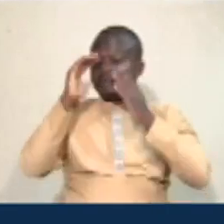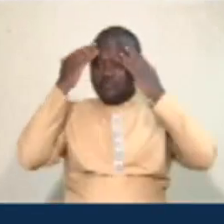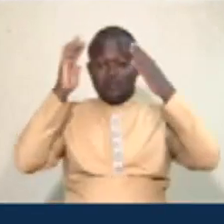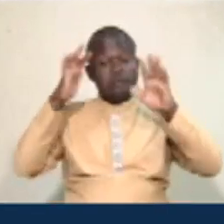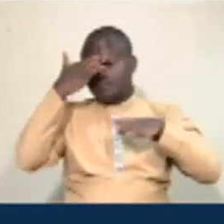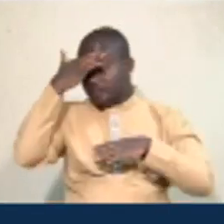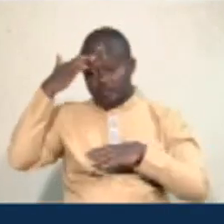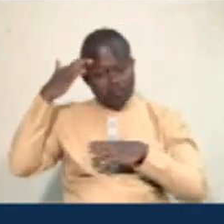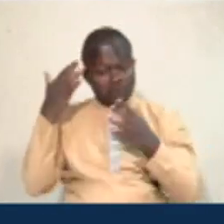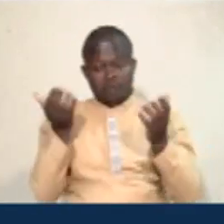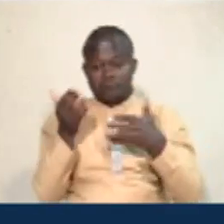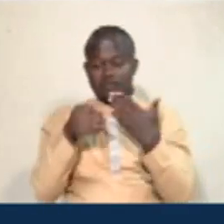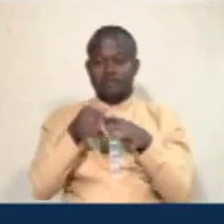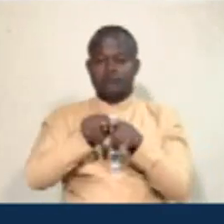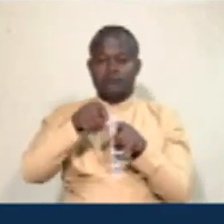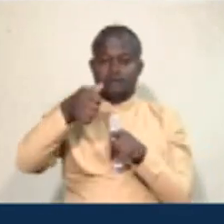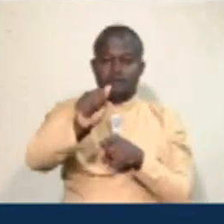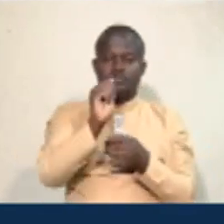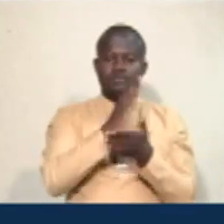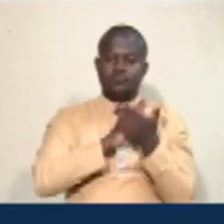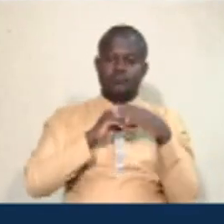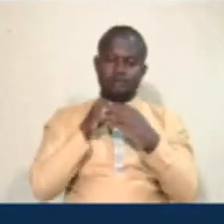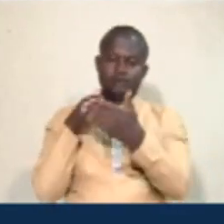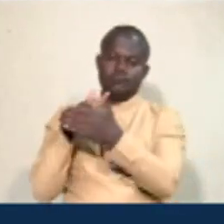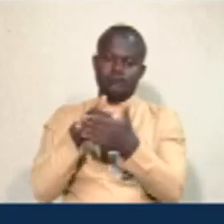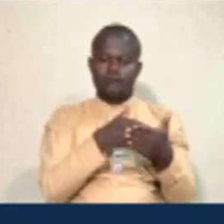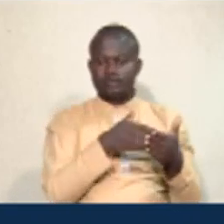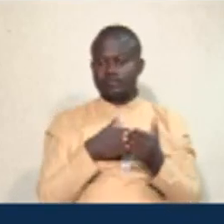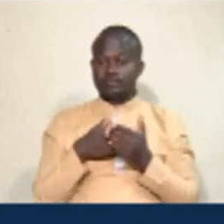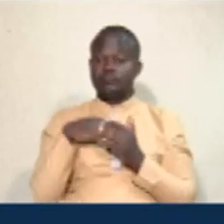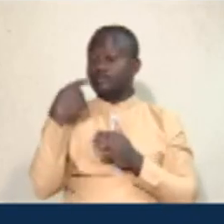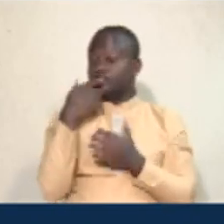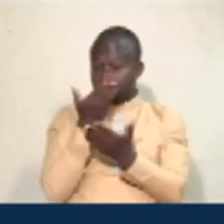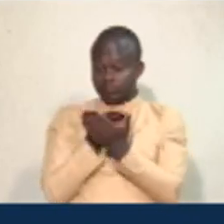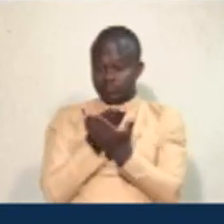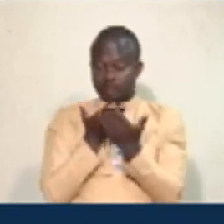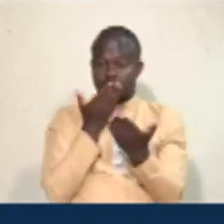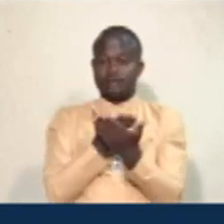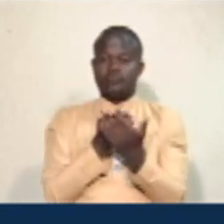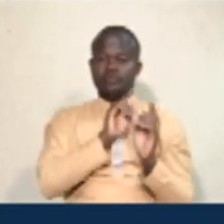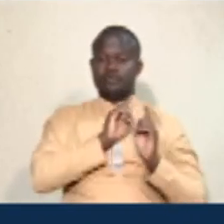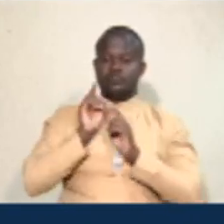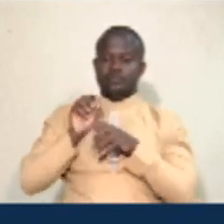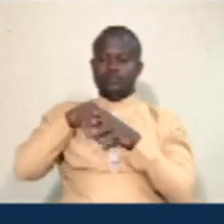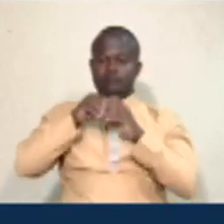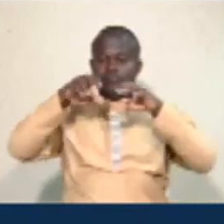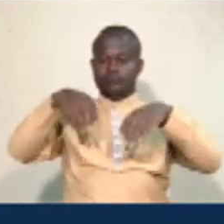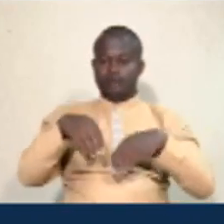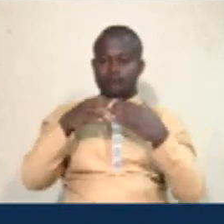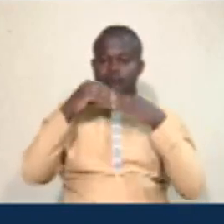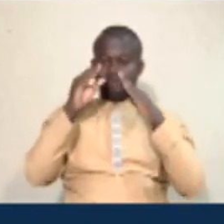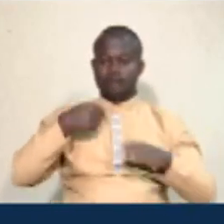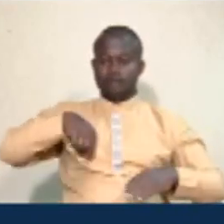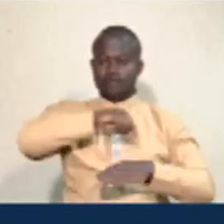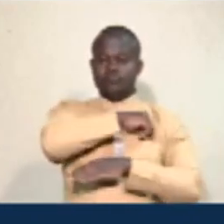impamvu, nabyo byaba bimwe mu bitubangamira. Byakwa n'abasirikare bo muri Kongo. Abayobozi